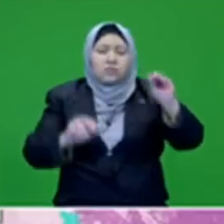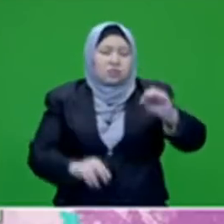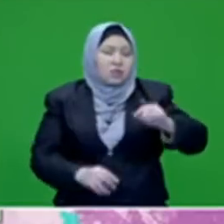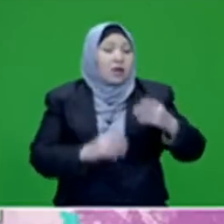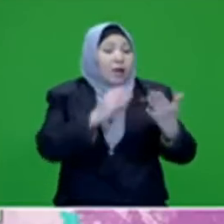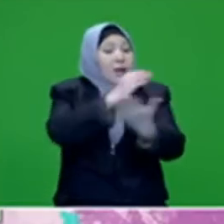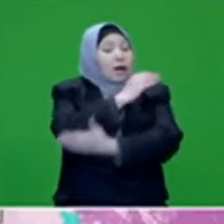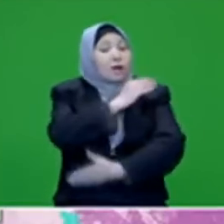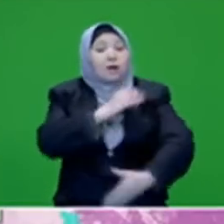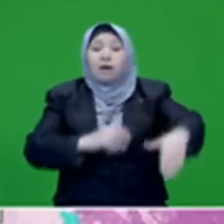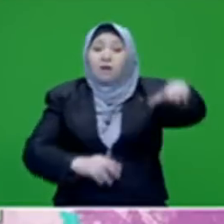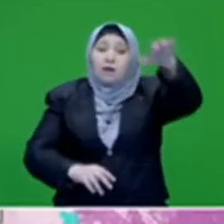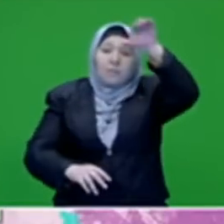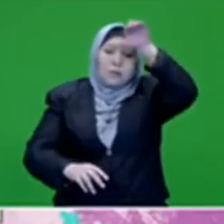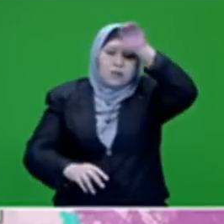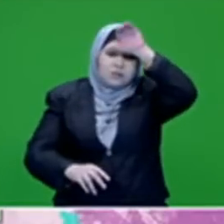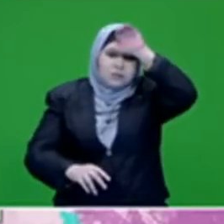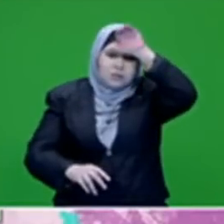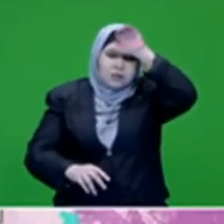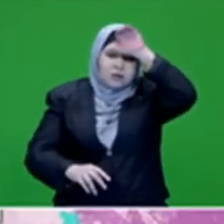مصر لامرأته